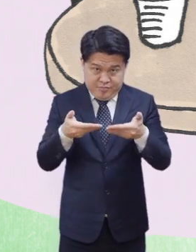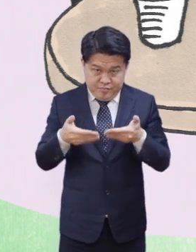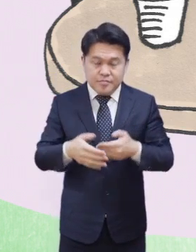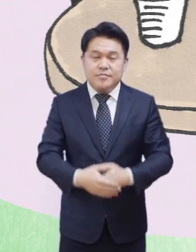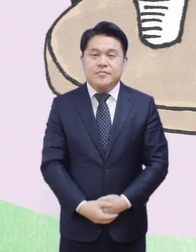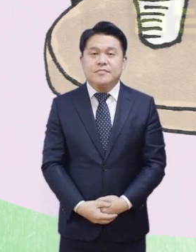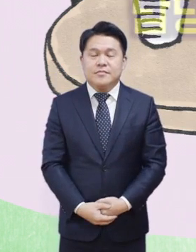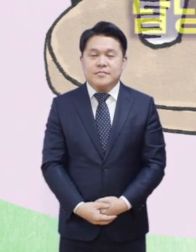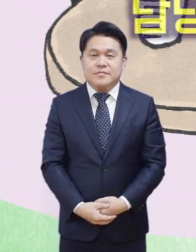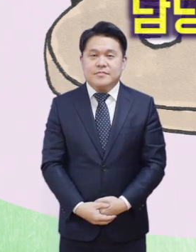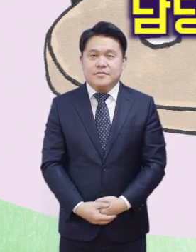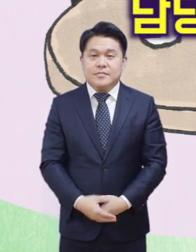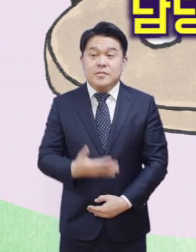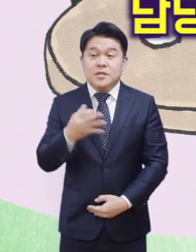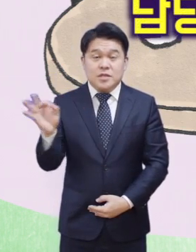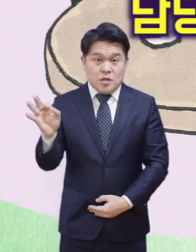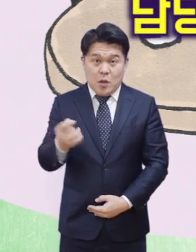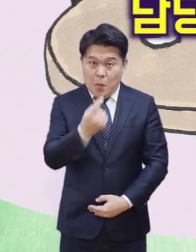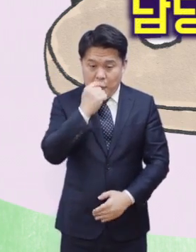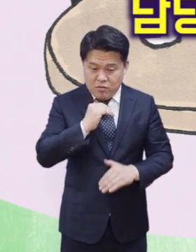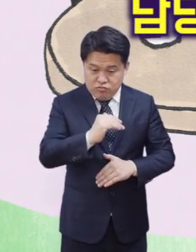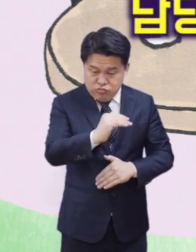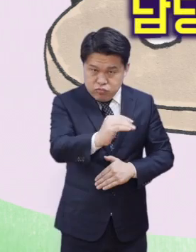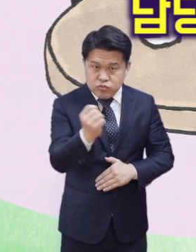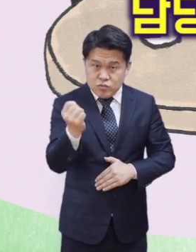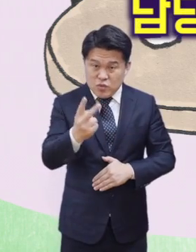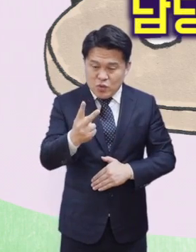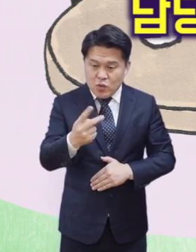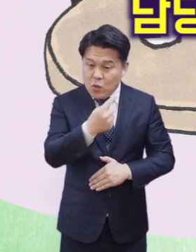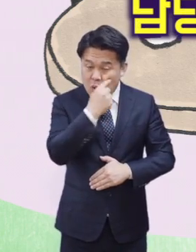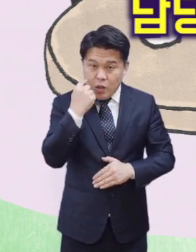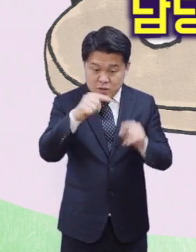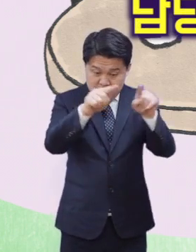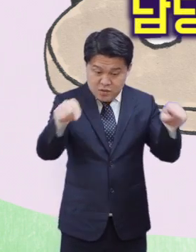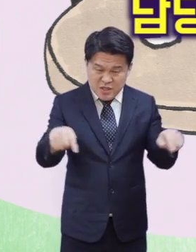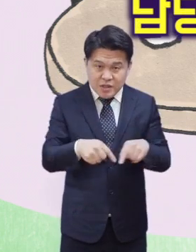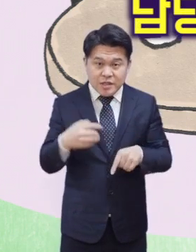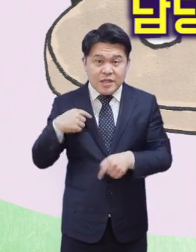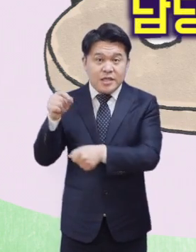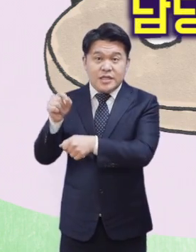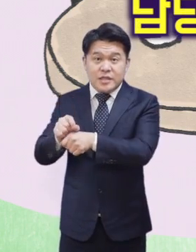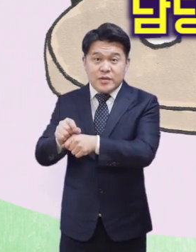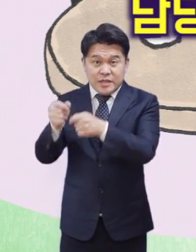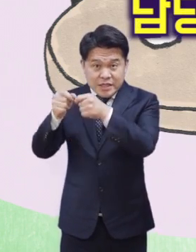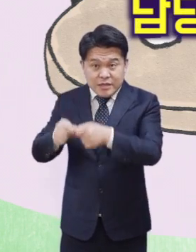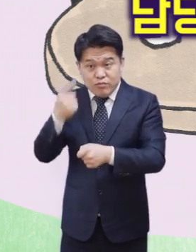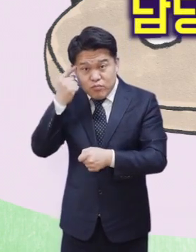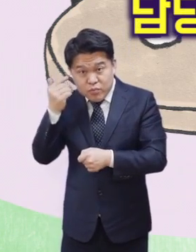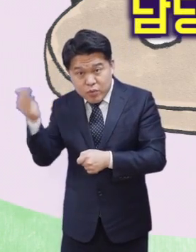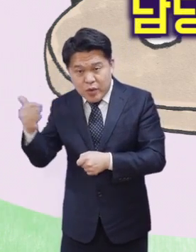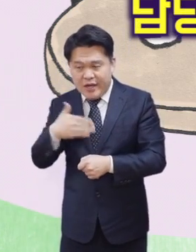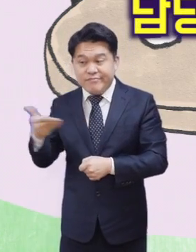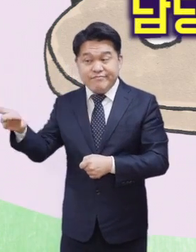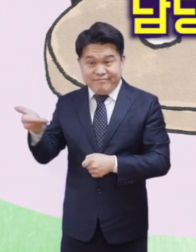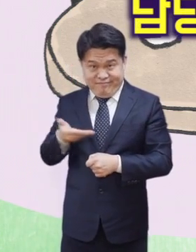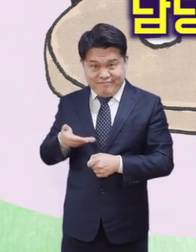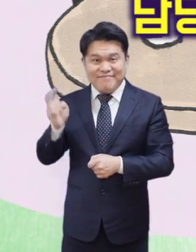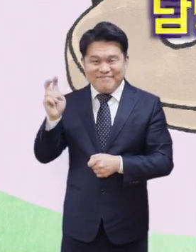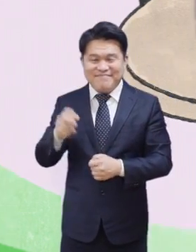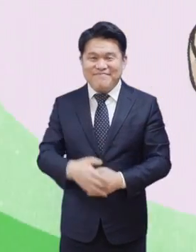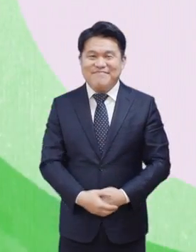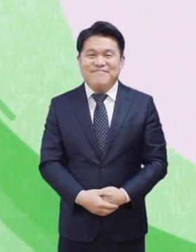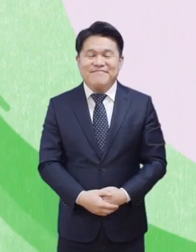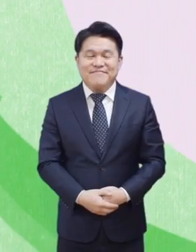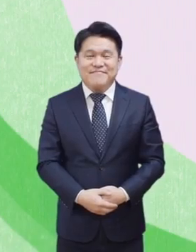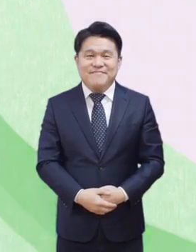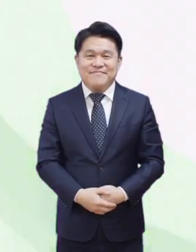10시간까지 인정됩니다. 인정되는 교육 과정이나 내야 할 확인서는 담당 직원에게 물어보면